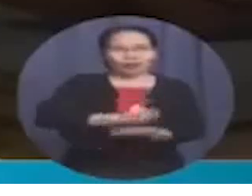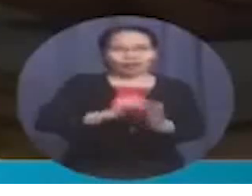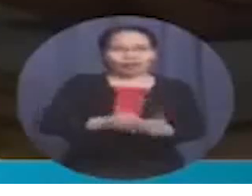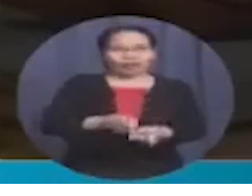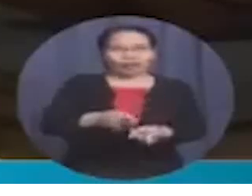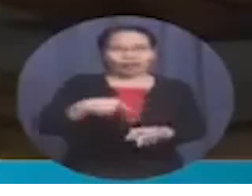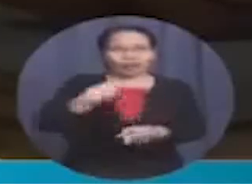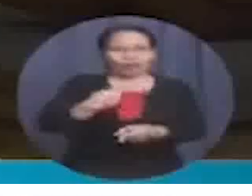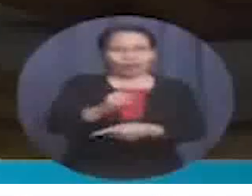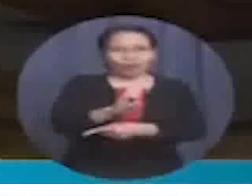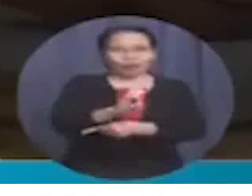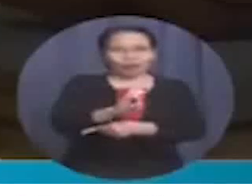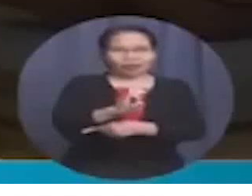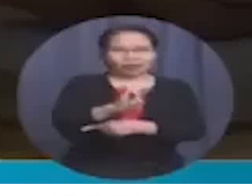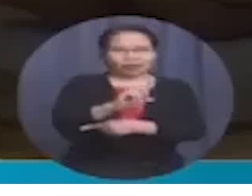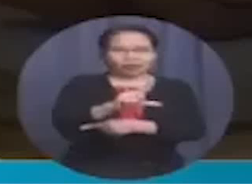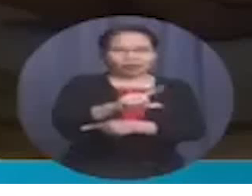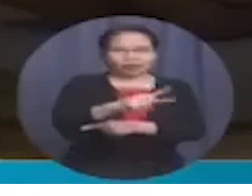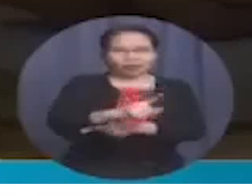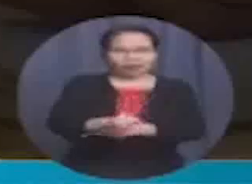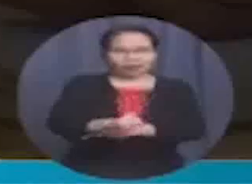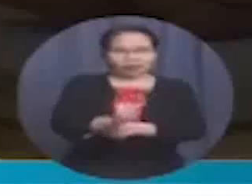sagot, ang sabi ni Elipas kay Job,